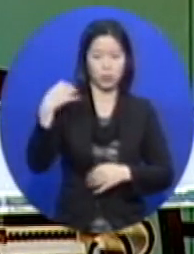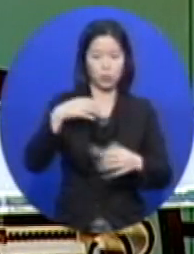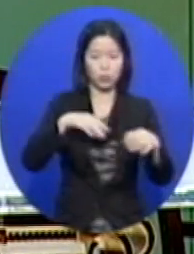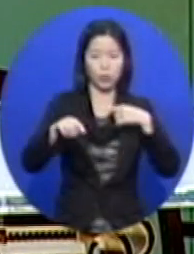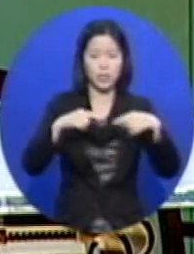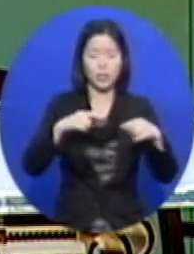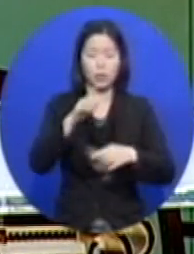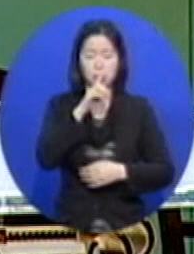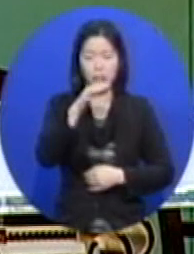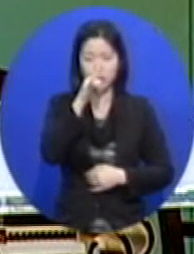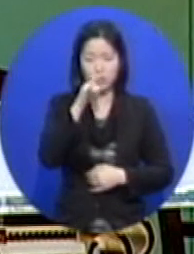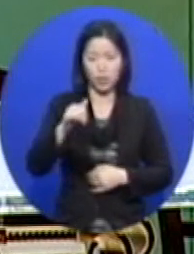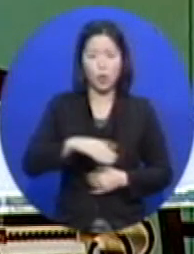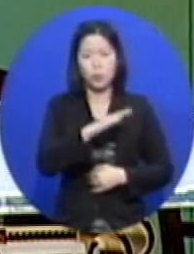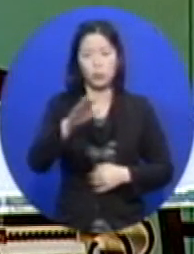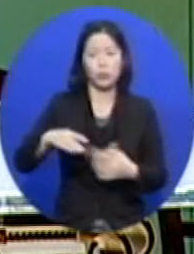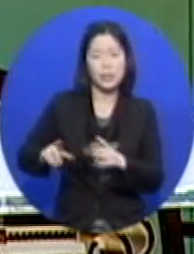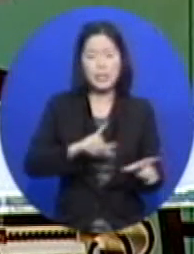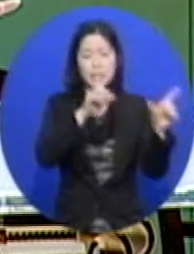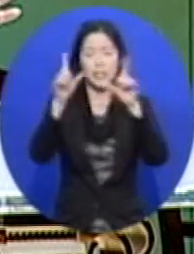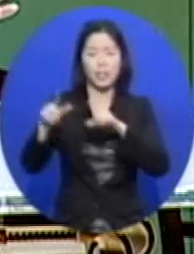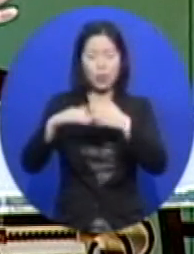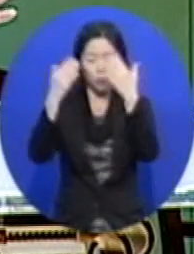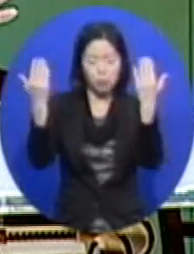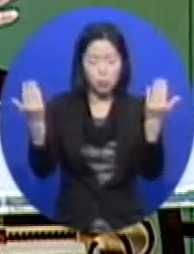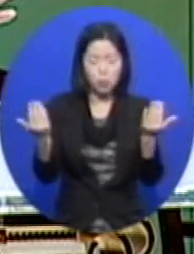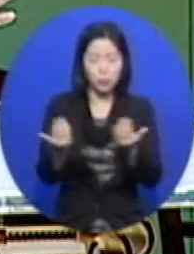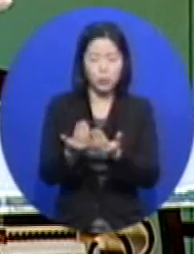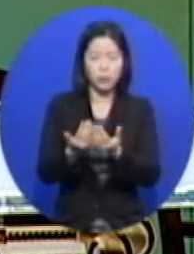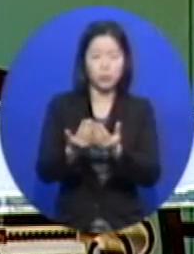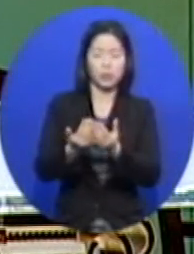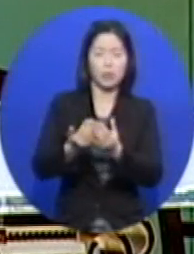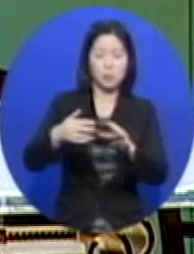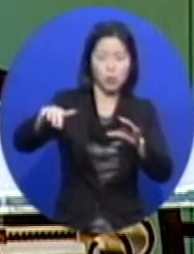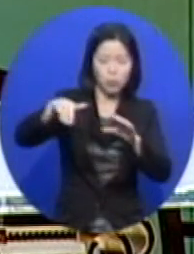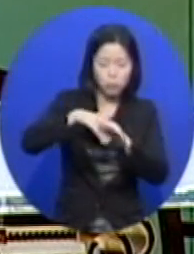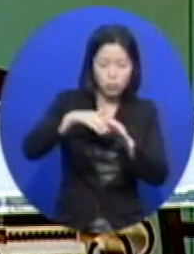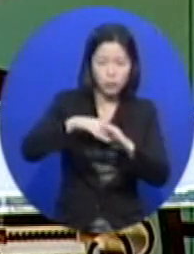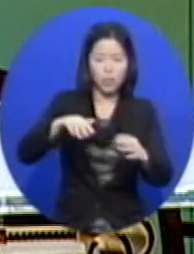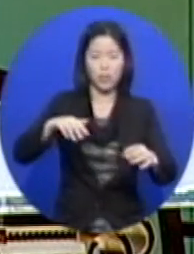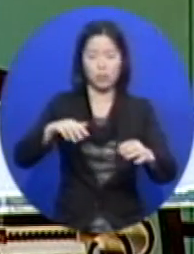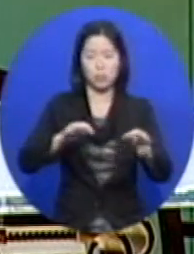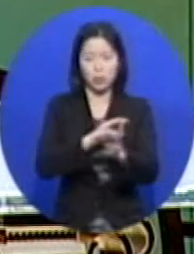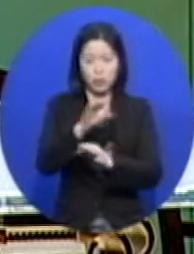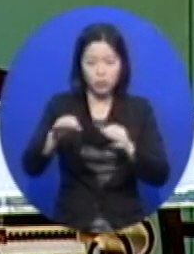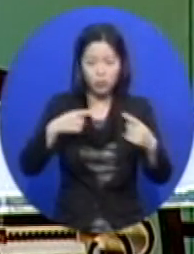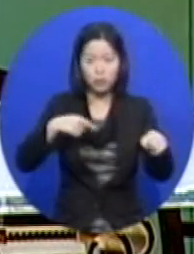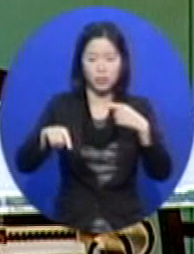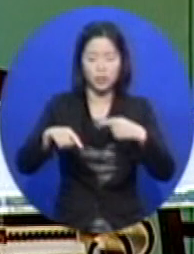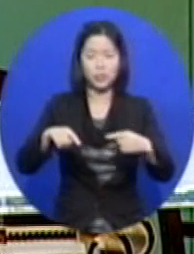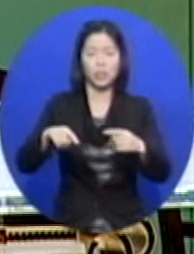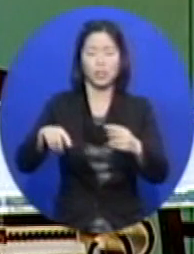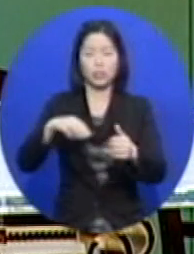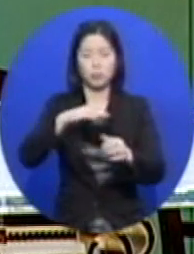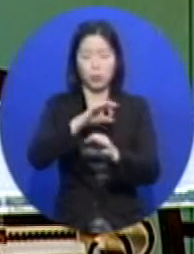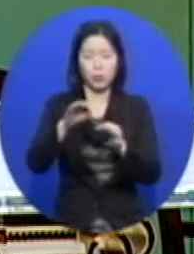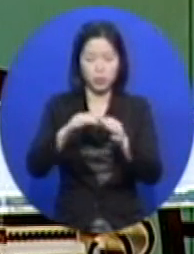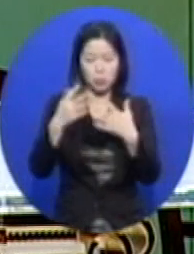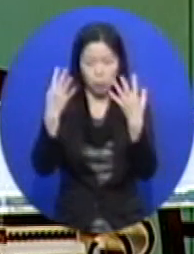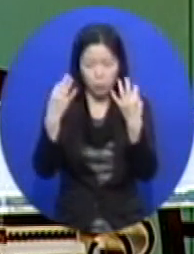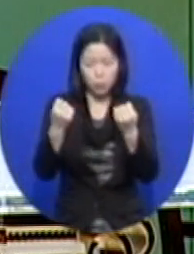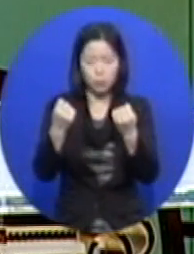살아가는 모든 정치 사회 경제 문화 교육계에 다 마귀가 역사하고 있다는 말입니다